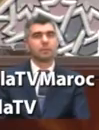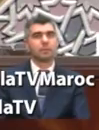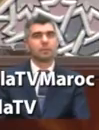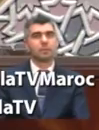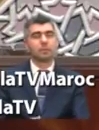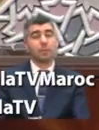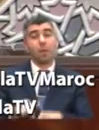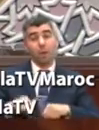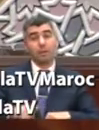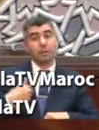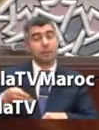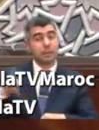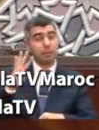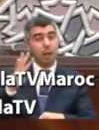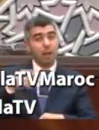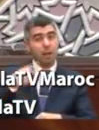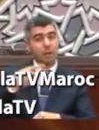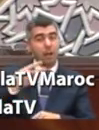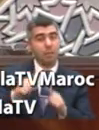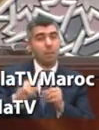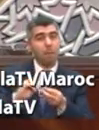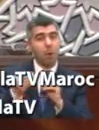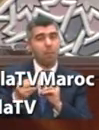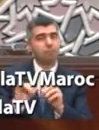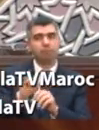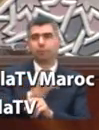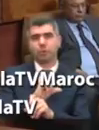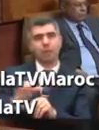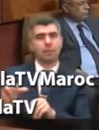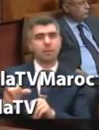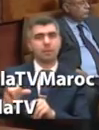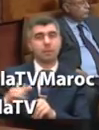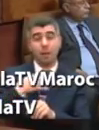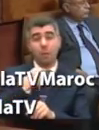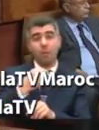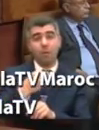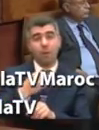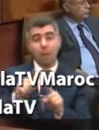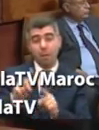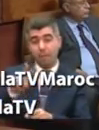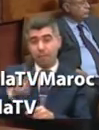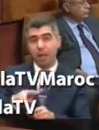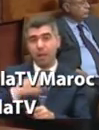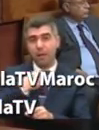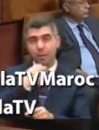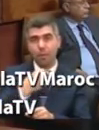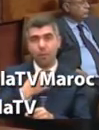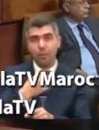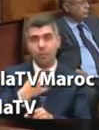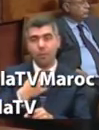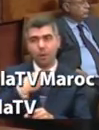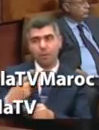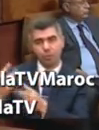سيد الوزير، سمعنا كلامكم بصراحه، نقولوا راه المشاكل ما بقاتش بصدق، ولكن الواقع وانا جئت من